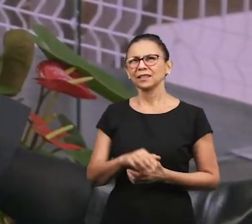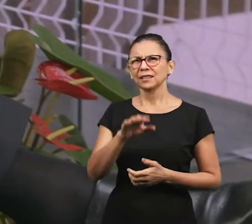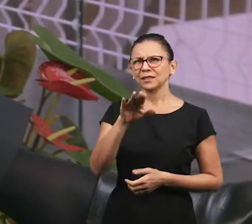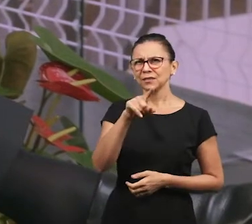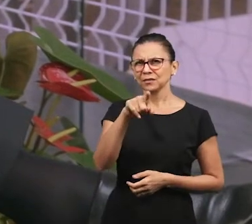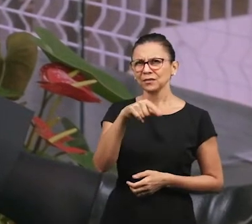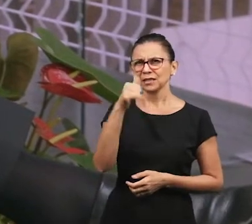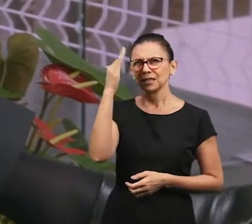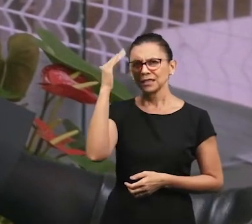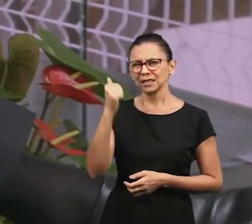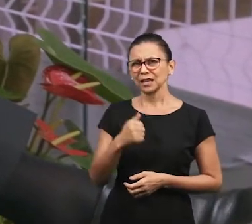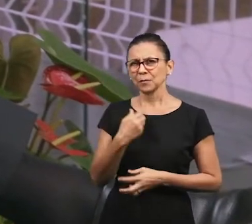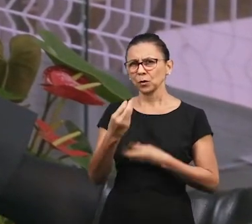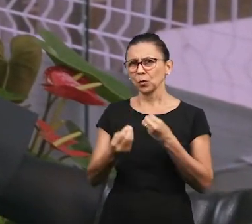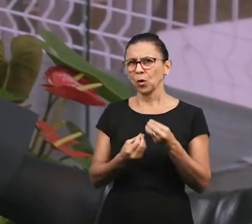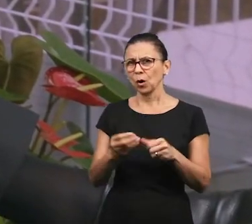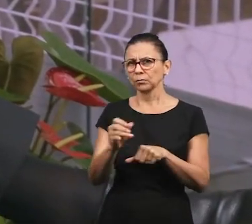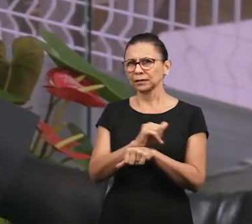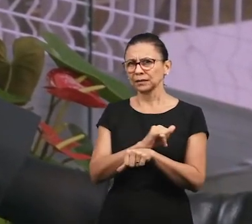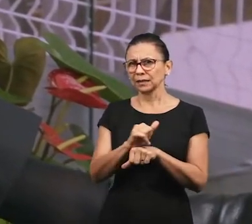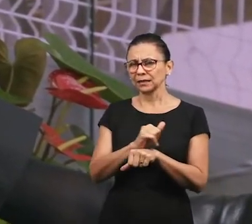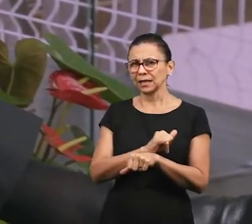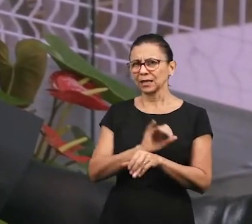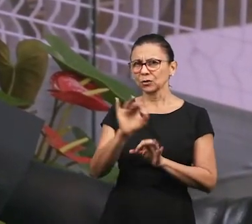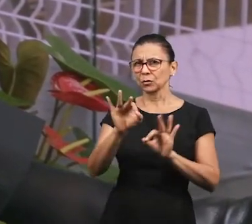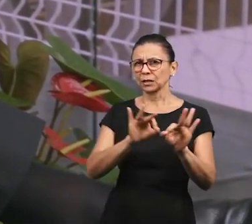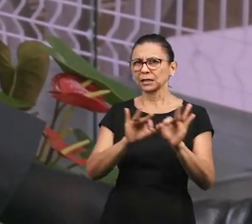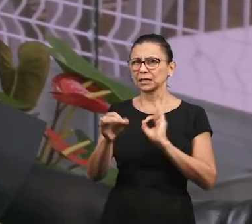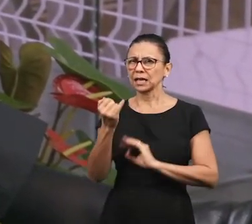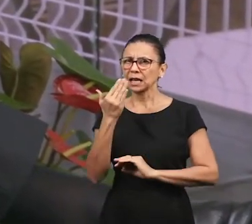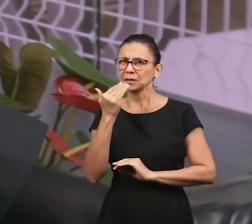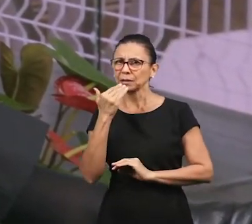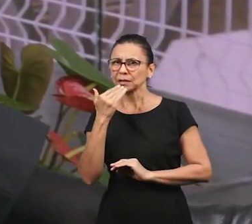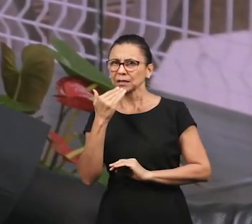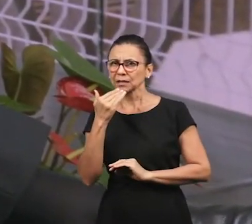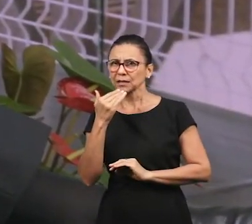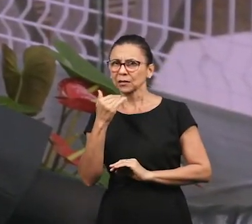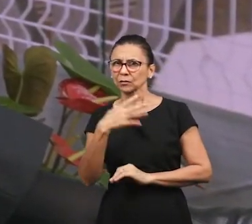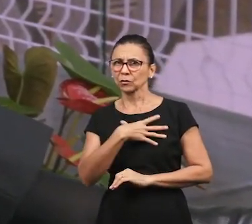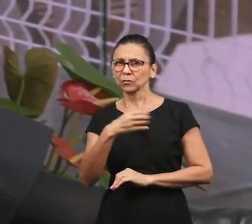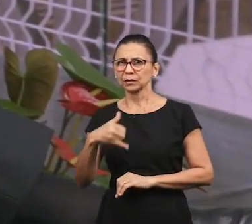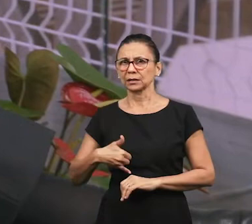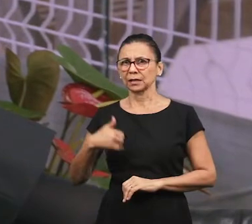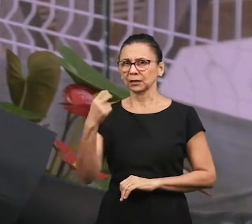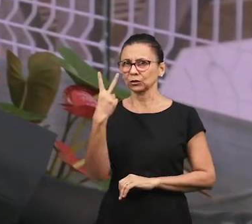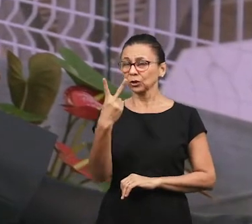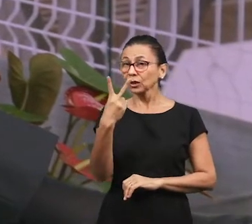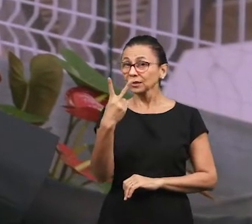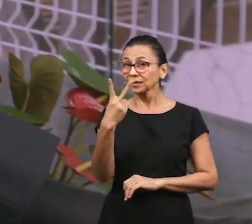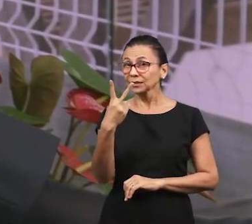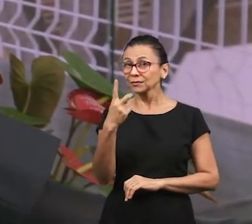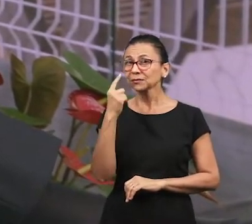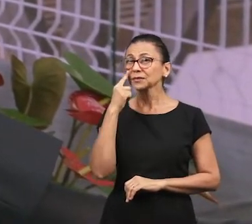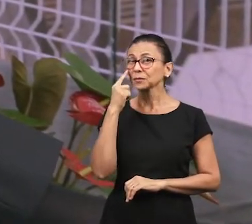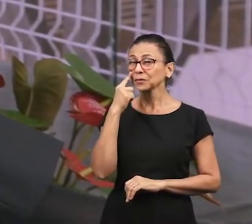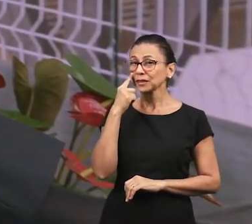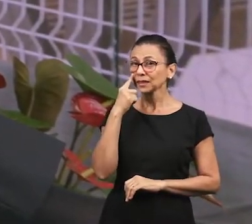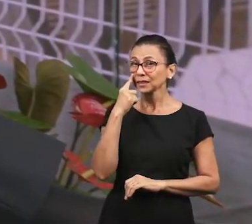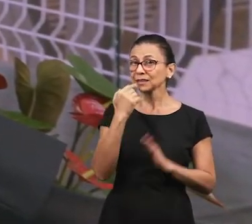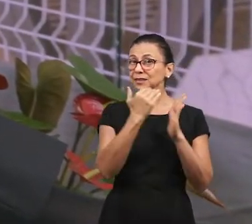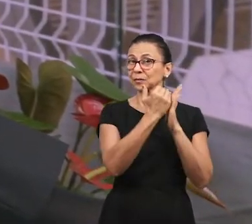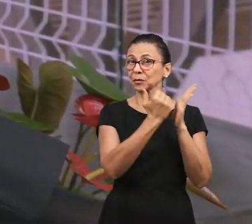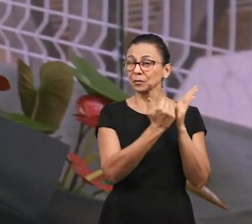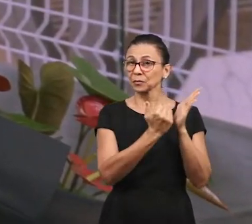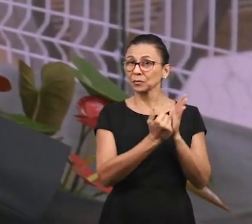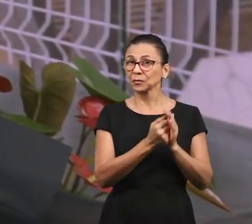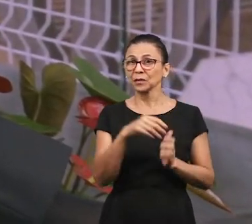вы знаете, как организовать здоровым образом питание ваших малышей?